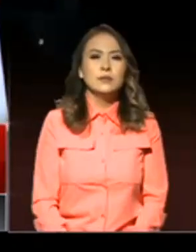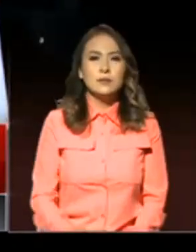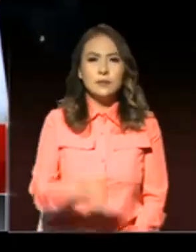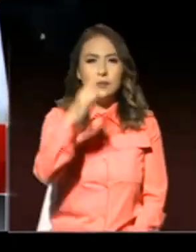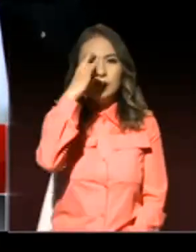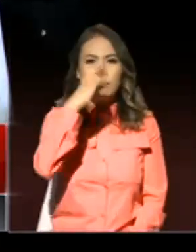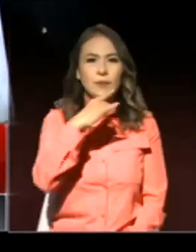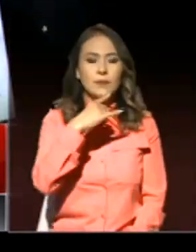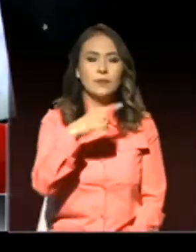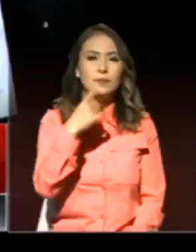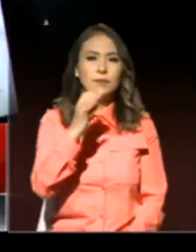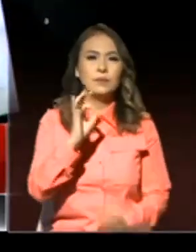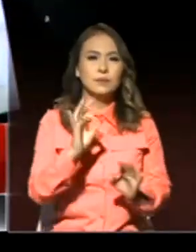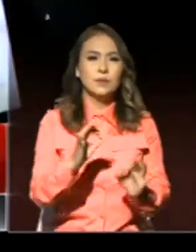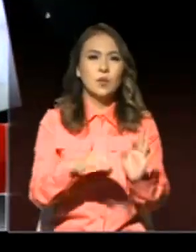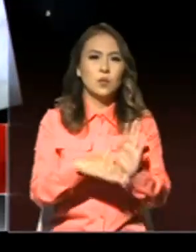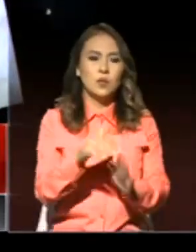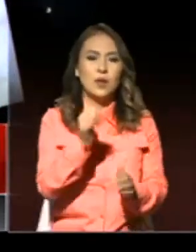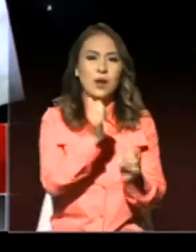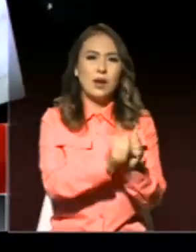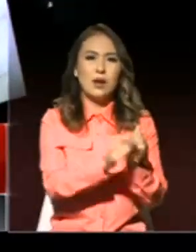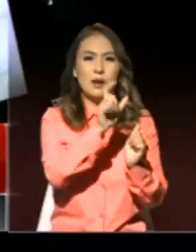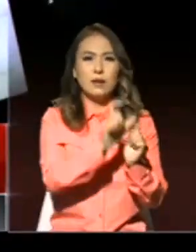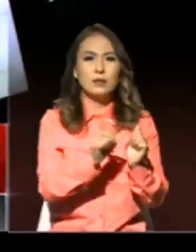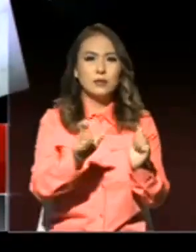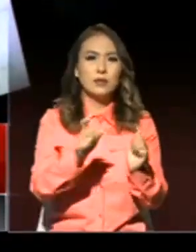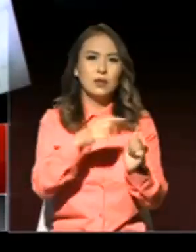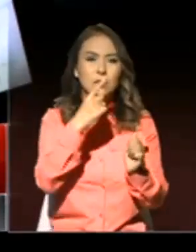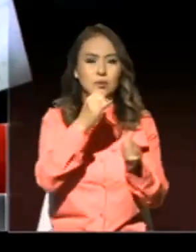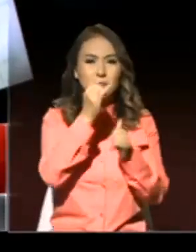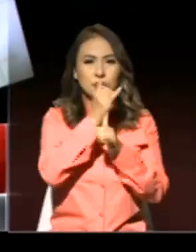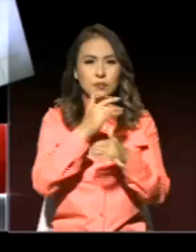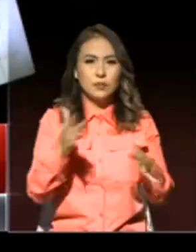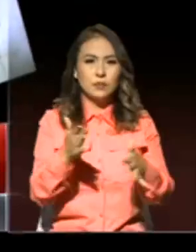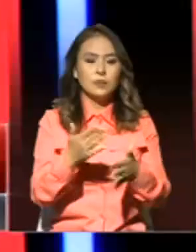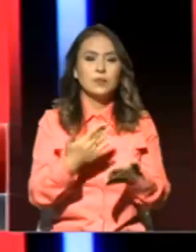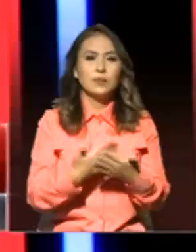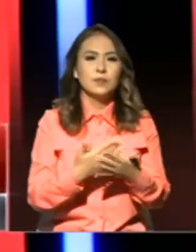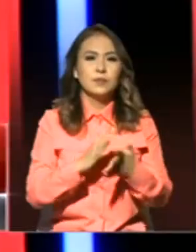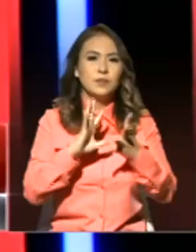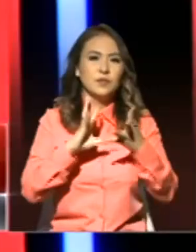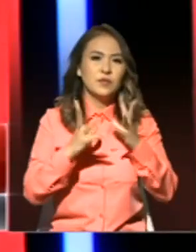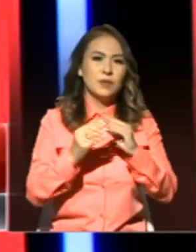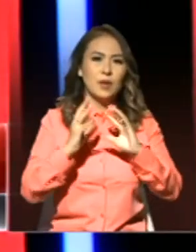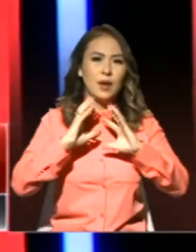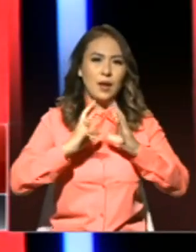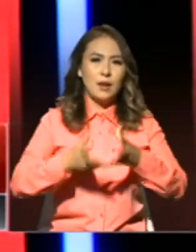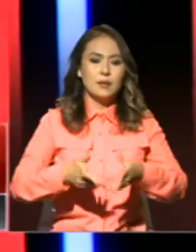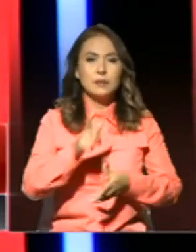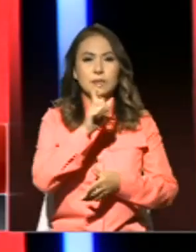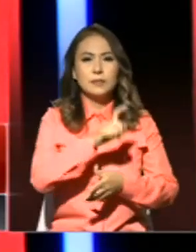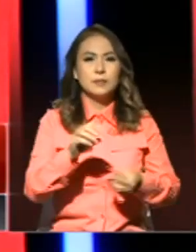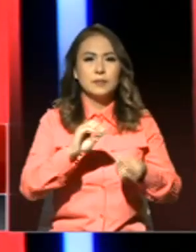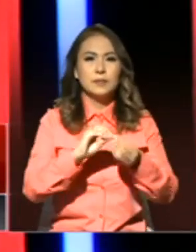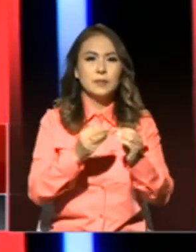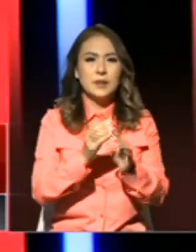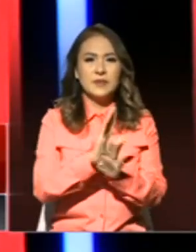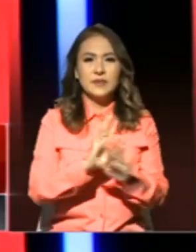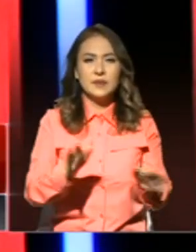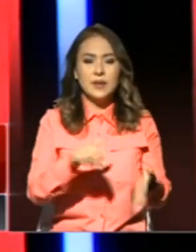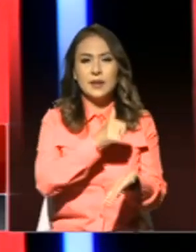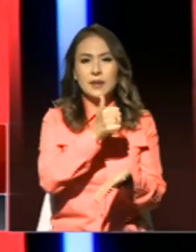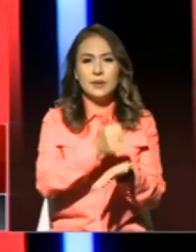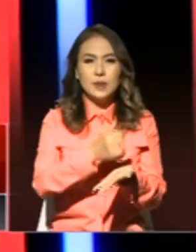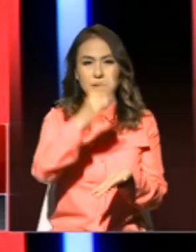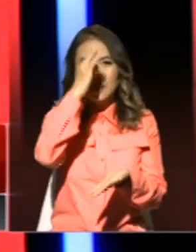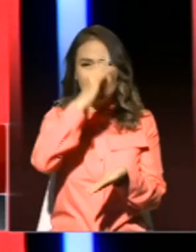қазақтың деп айтқанымыз дұрыс шығар. Әр адамның деген келіңкіремейді, өйткені бұл бүкіл әлемдегі адамдардың проблемасы емес. Әсіресе осы қазақтың ең